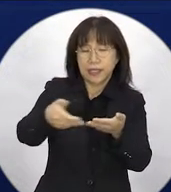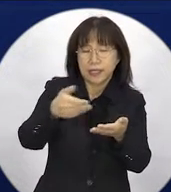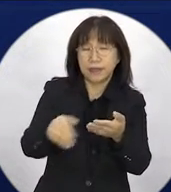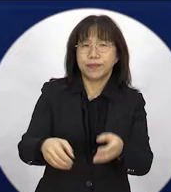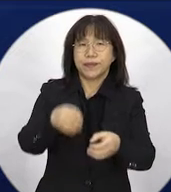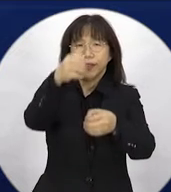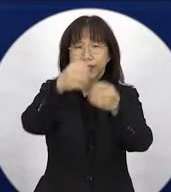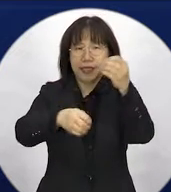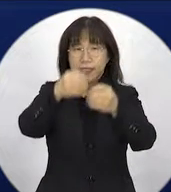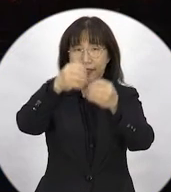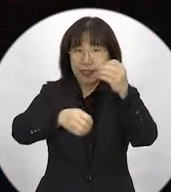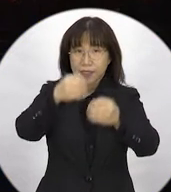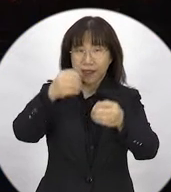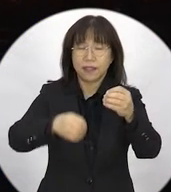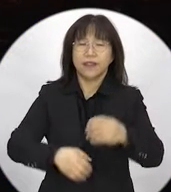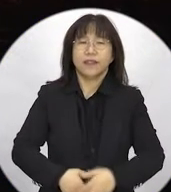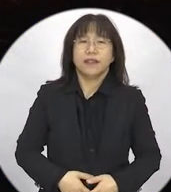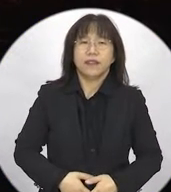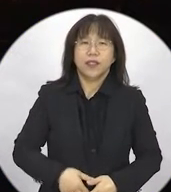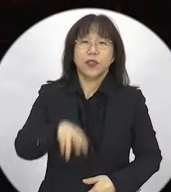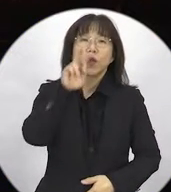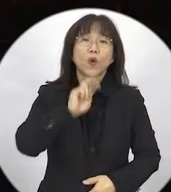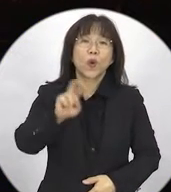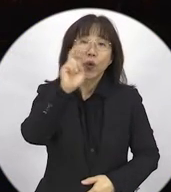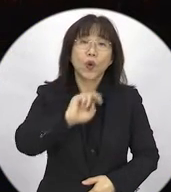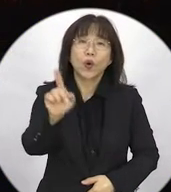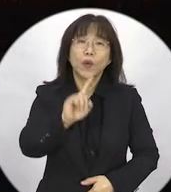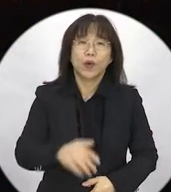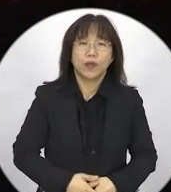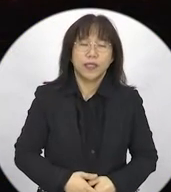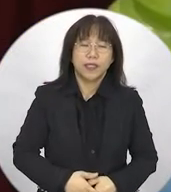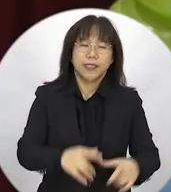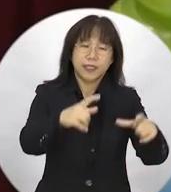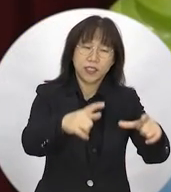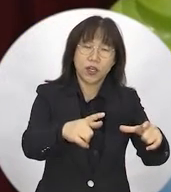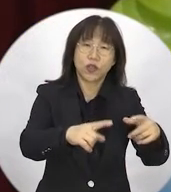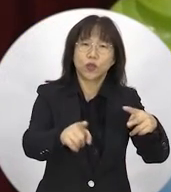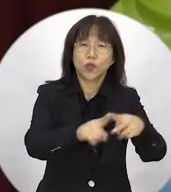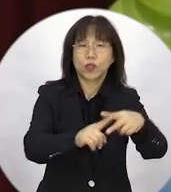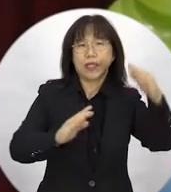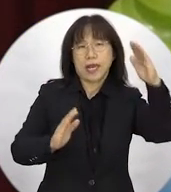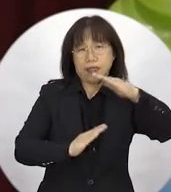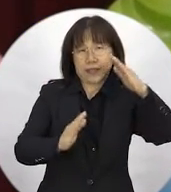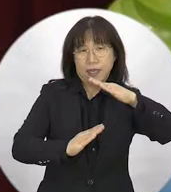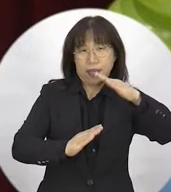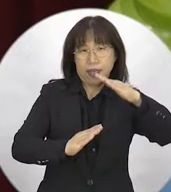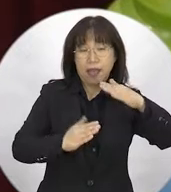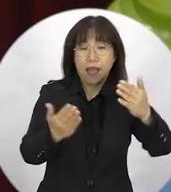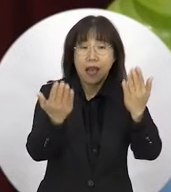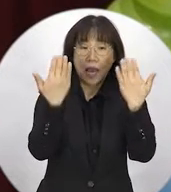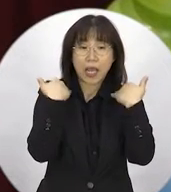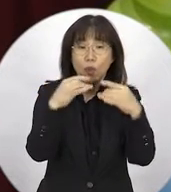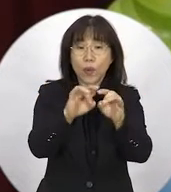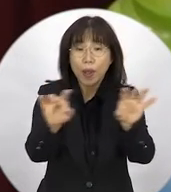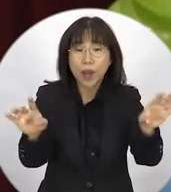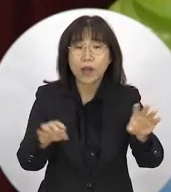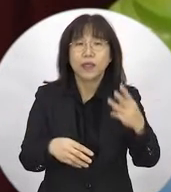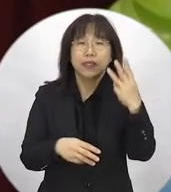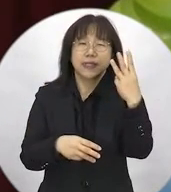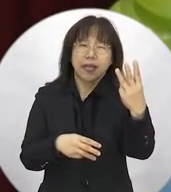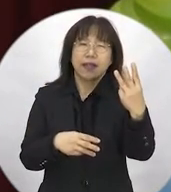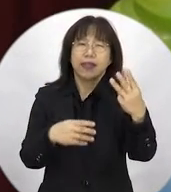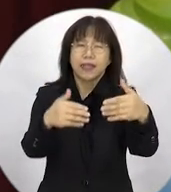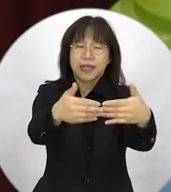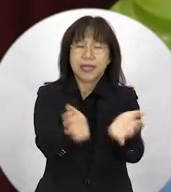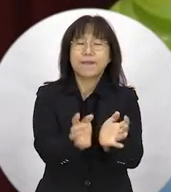진행됩니다 먼저 동요부르기 부문은 지역 내 초등학생을 대상으로 각 학교별로 세팅만 신청